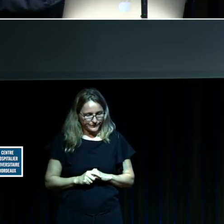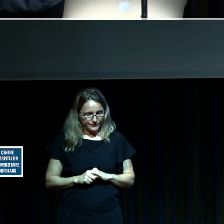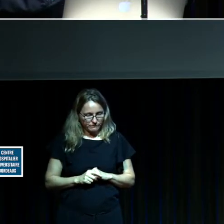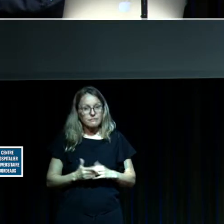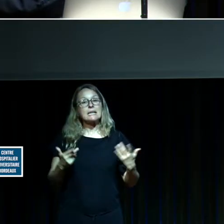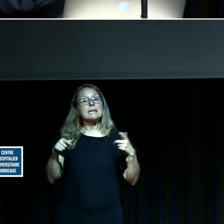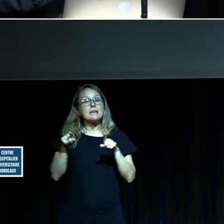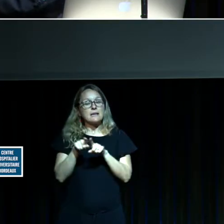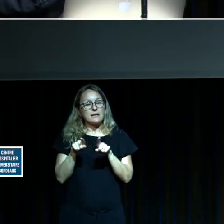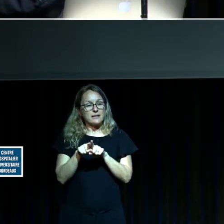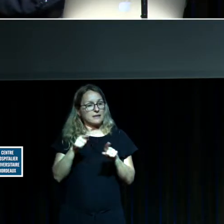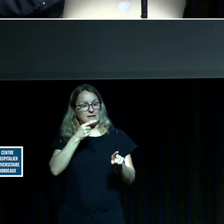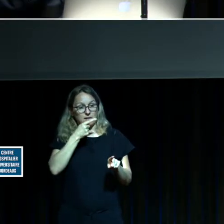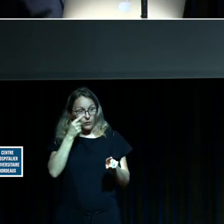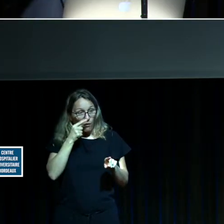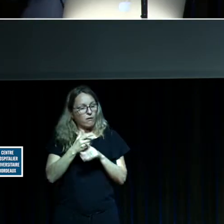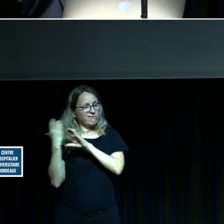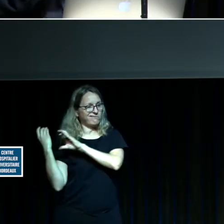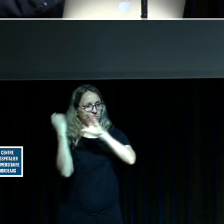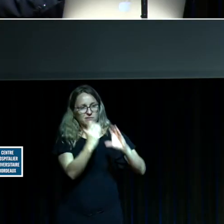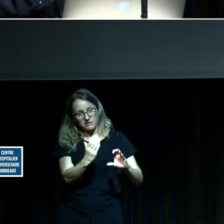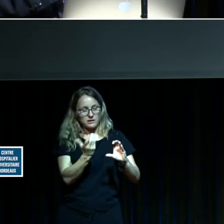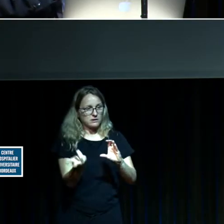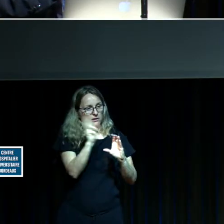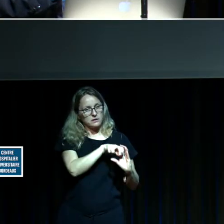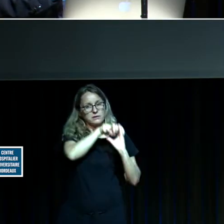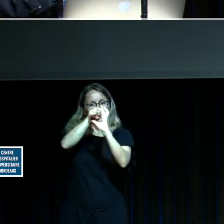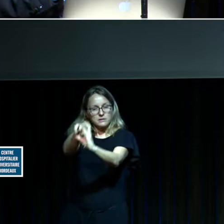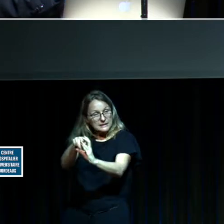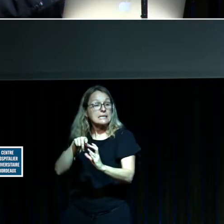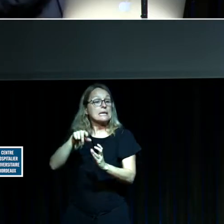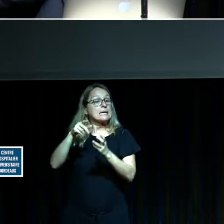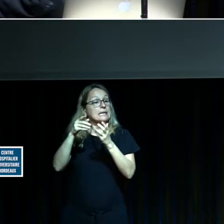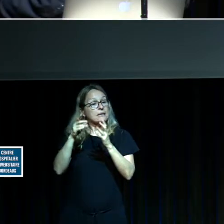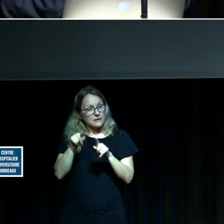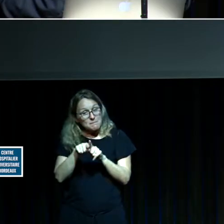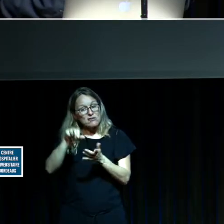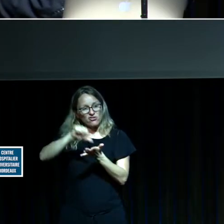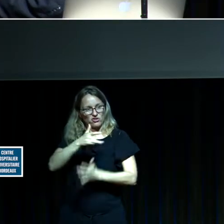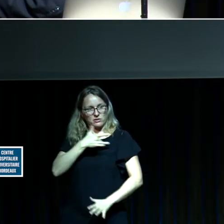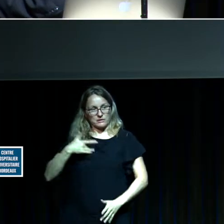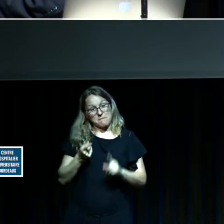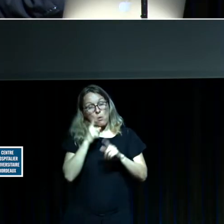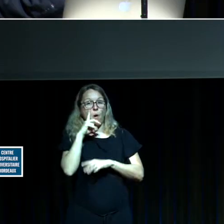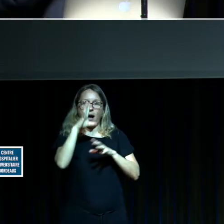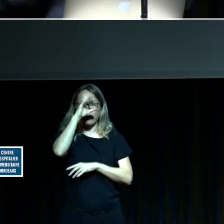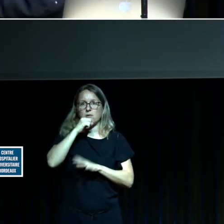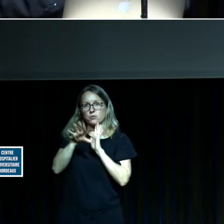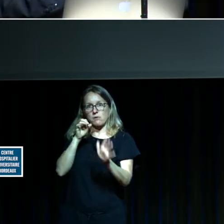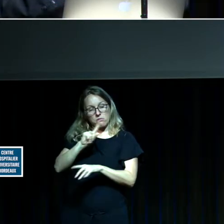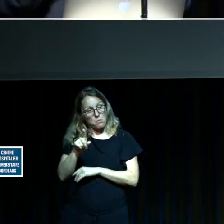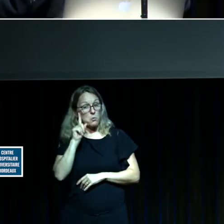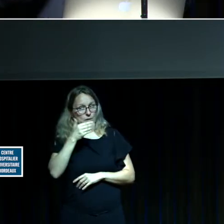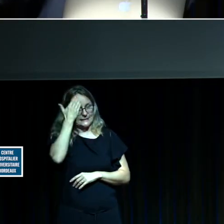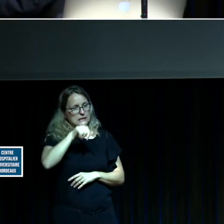Et il va vous envoyer un moyen de transport pour vous amener dans un établissement de santé. Mais pas n'importe lequel établissement de santé. Parce que lui, il sait